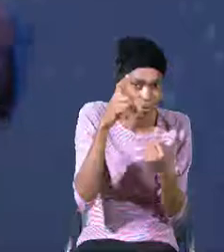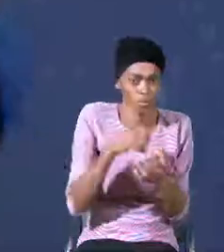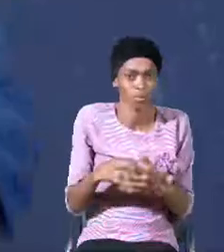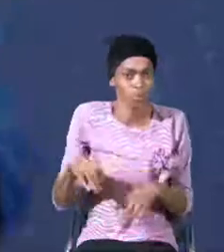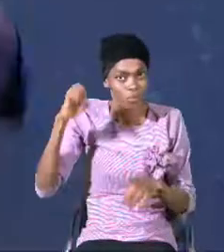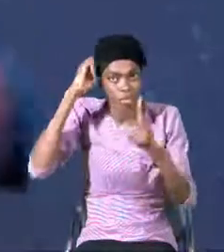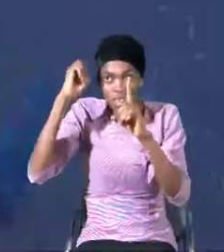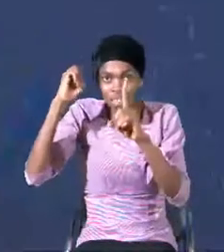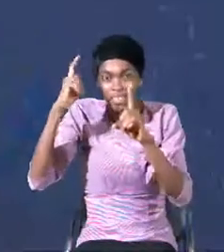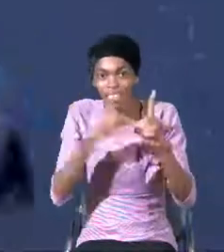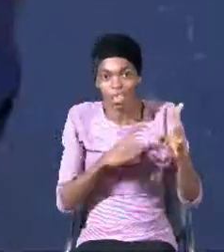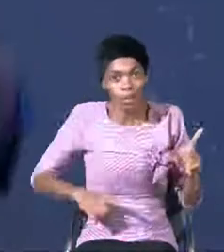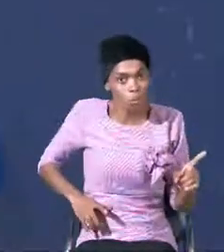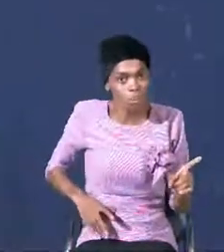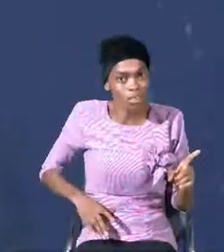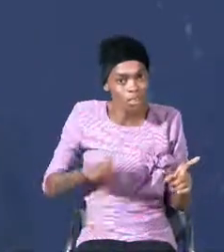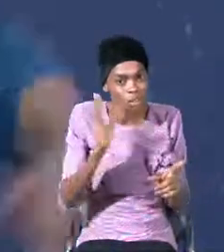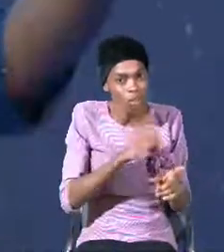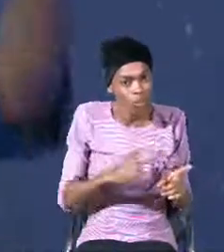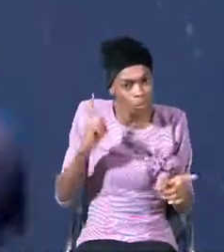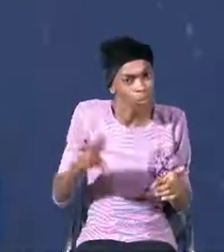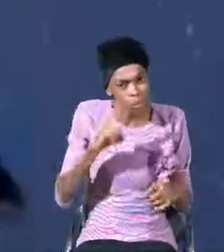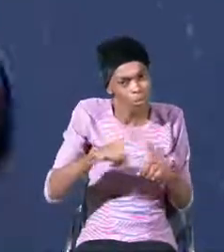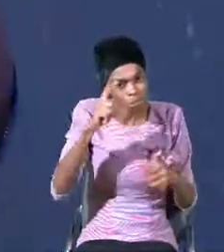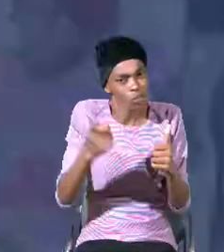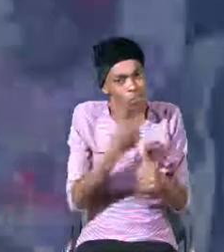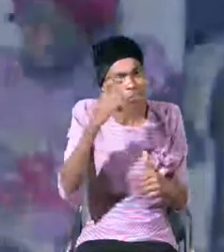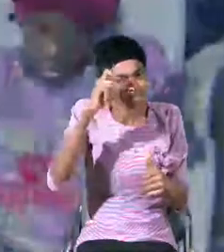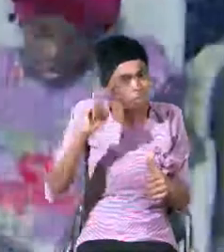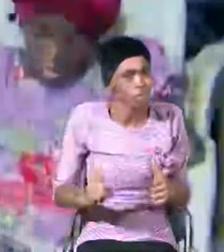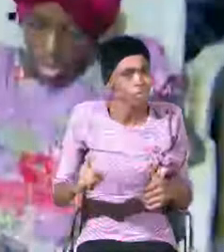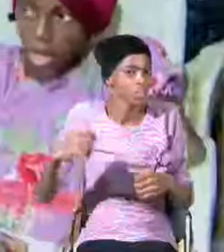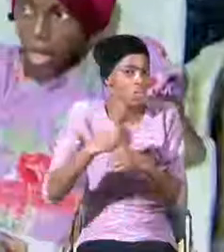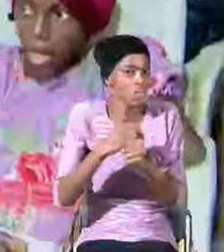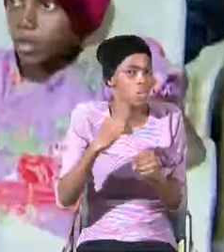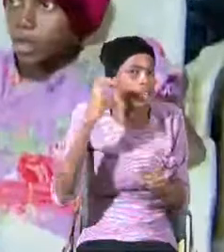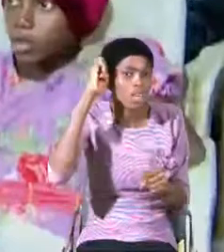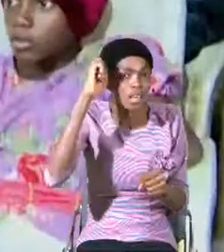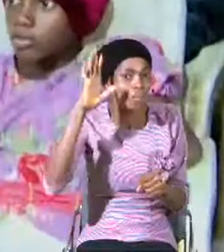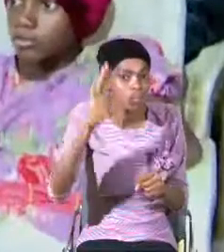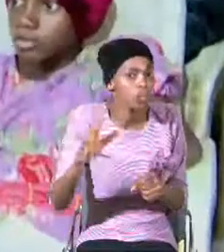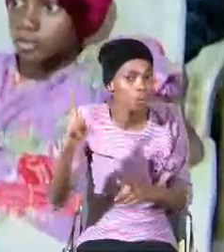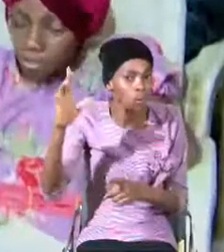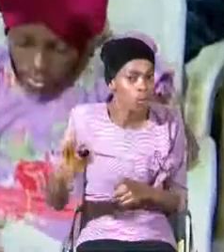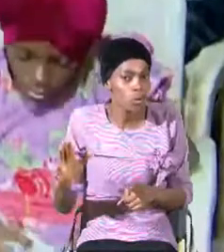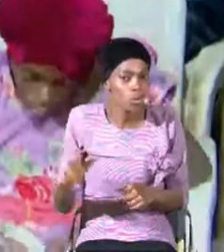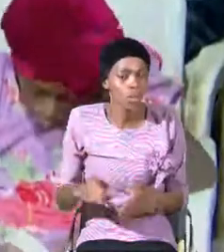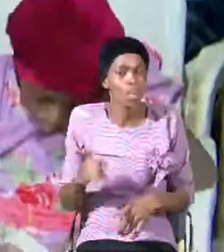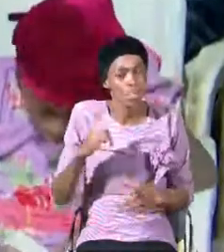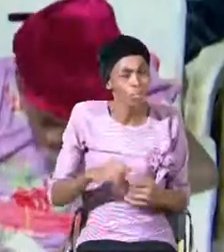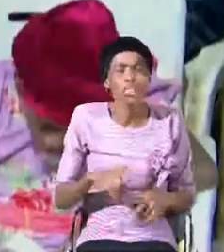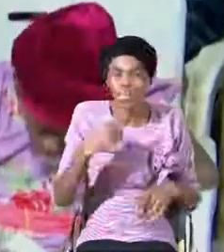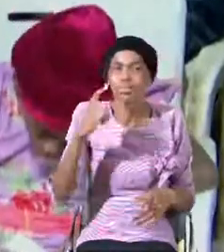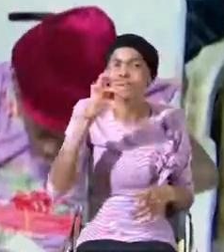Lui l'Éternel, fais de lui ton Seigneur, fais de lui ton Dieu. C'est mon Rédempteur, c'est mon Seigneur. Et je me soumets